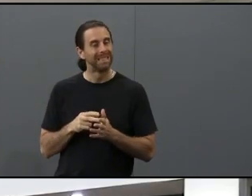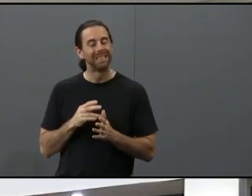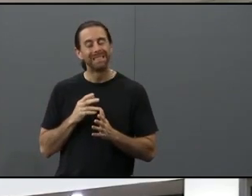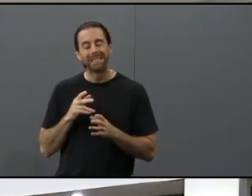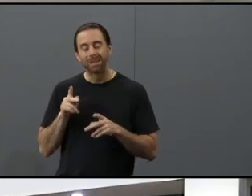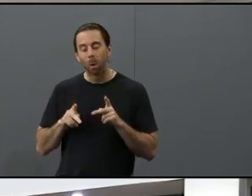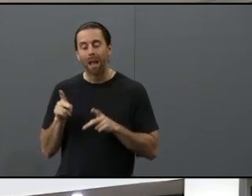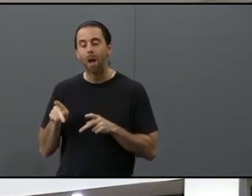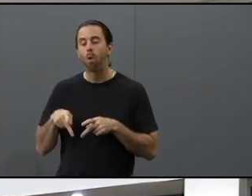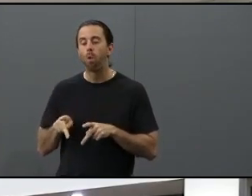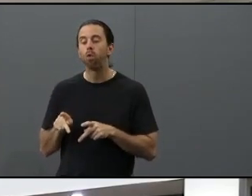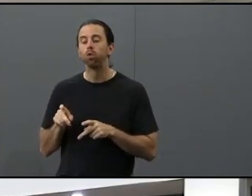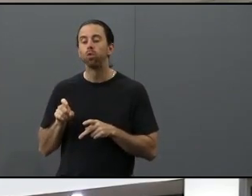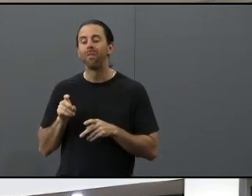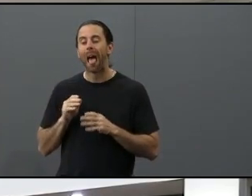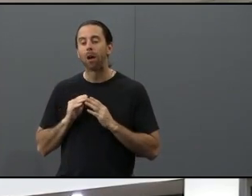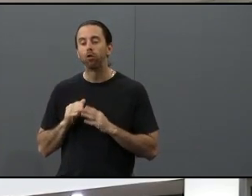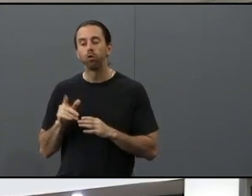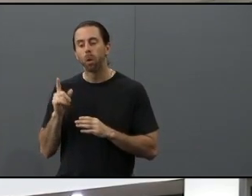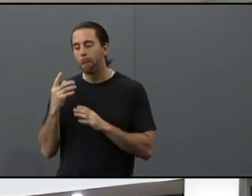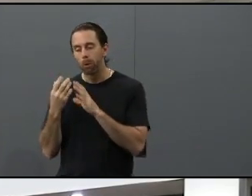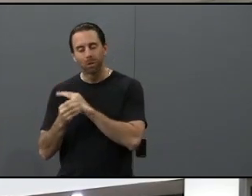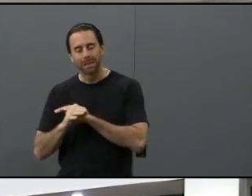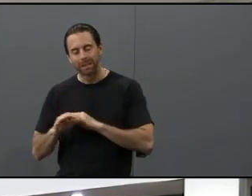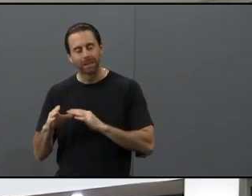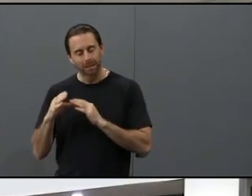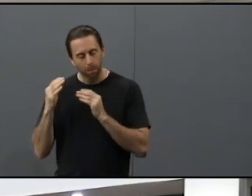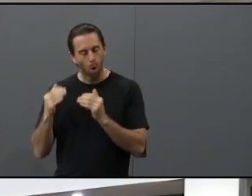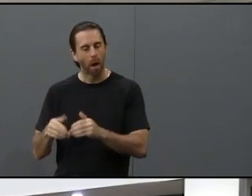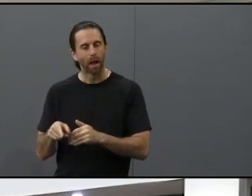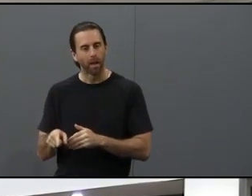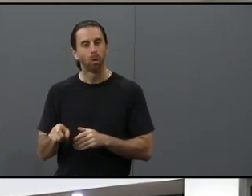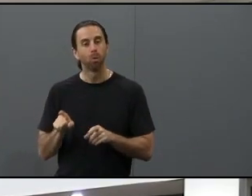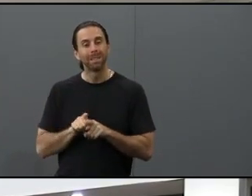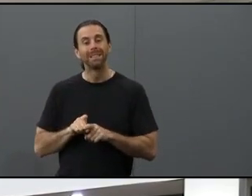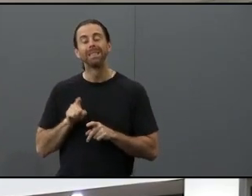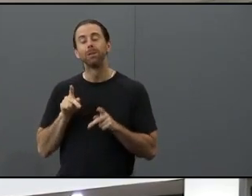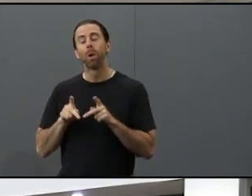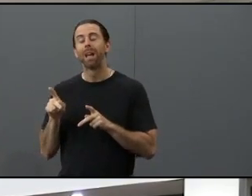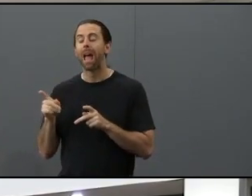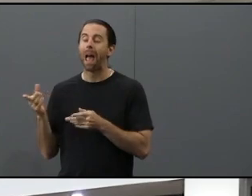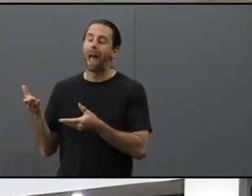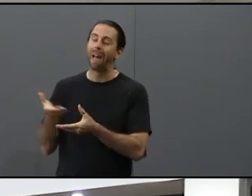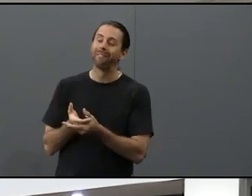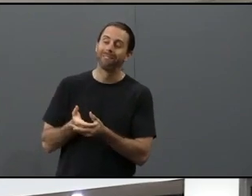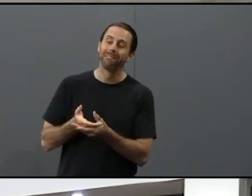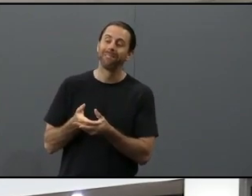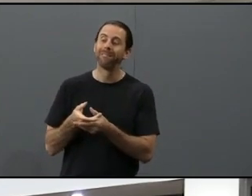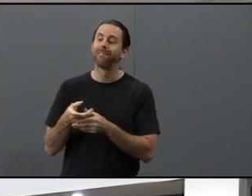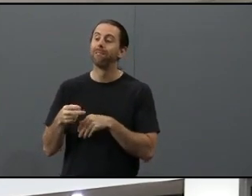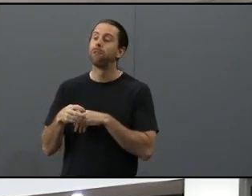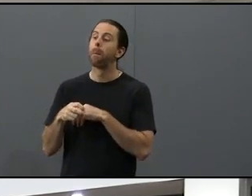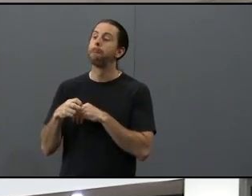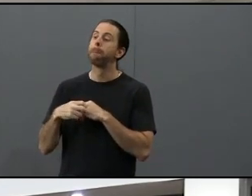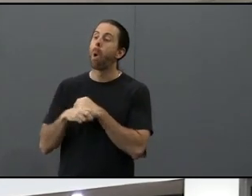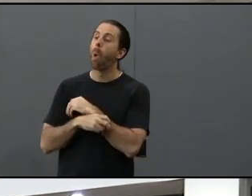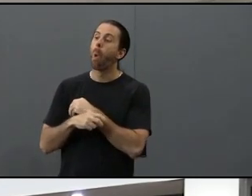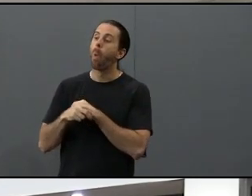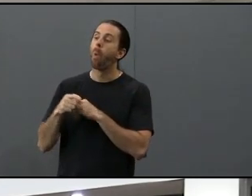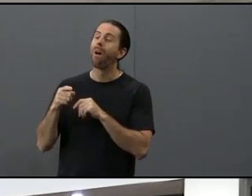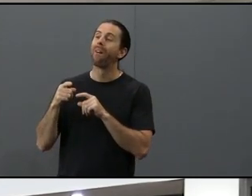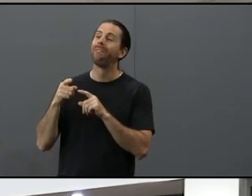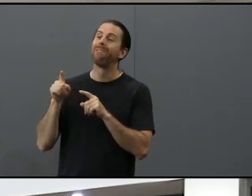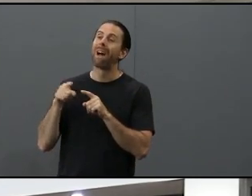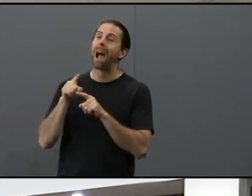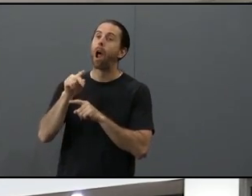de la rue du village côté s puisse sortir mais surtout que les citoyens qui arrivent du pont vers le nord